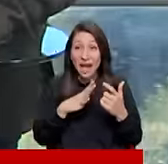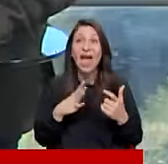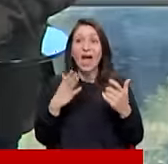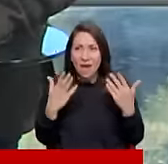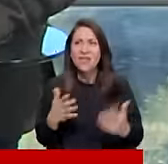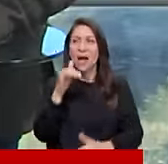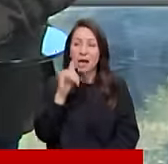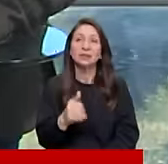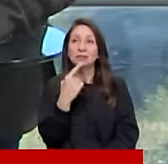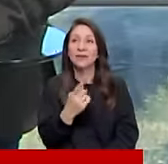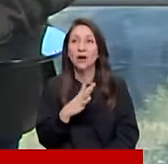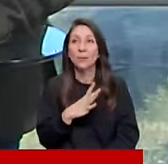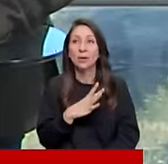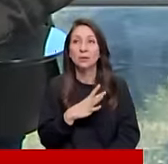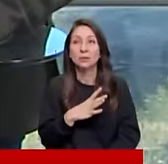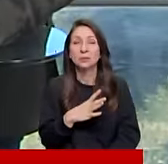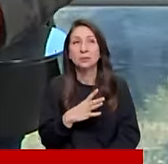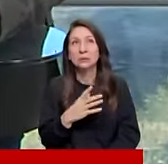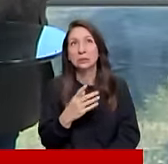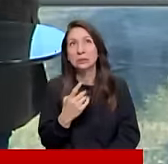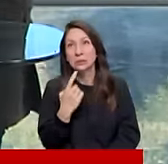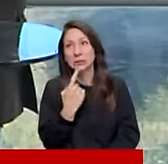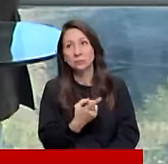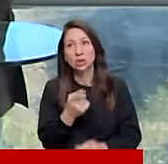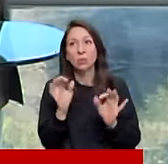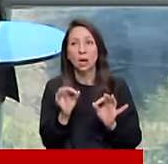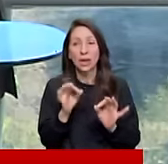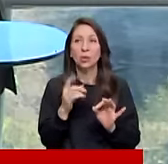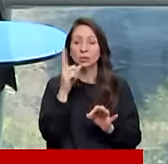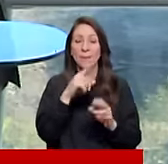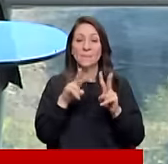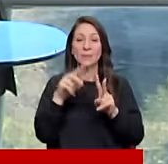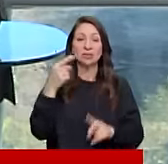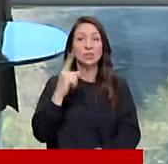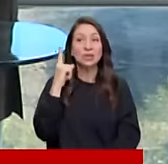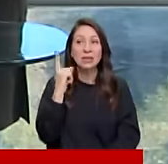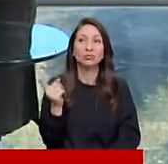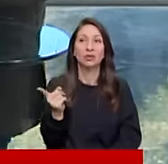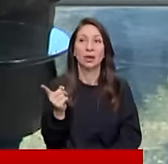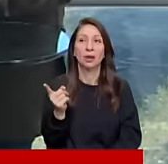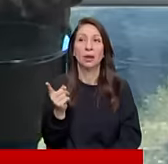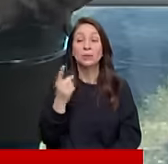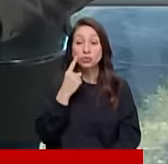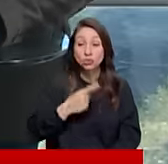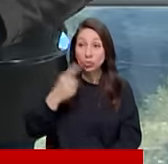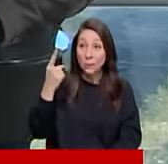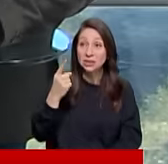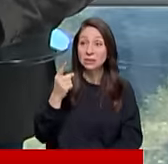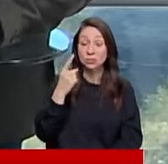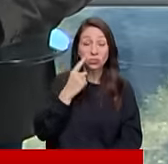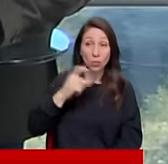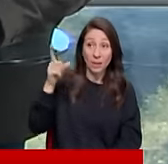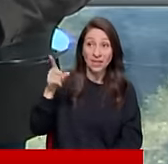evet haklısınız diyen var mı? Ya demişlerdir muhakkak ki o nedenle Mehmet Şimşek'i dinlemişlerdir yani. Ama Cumhurbaşkanı ekonomist